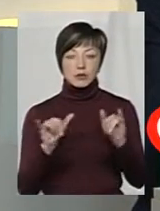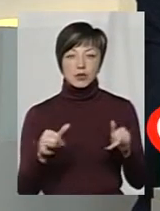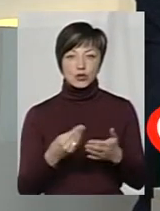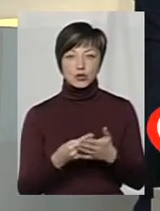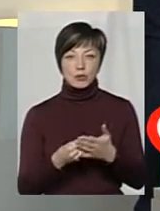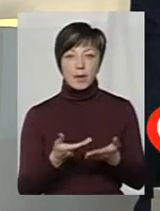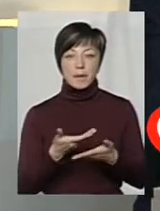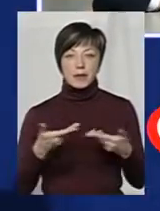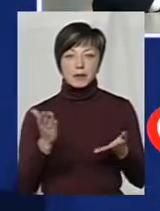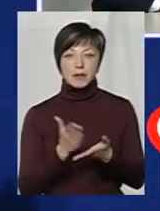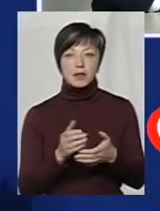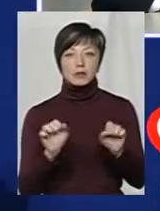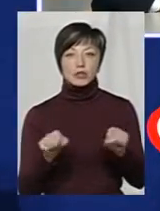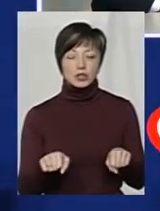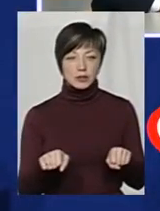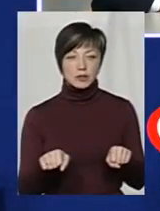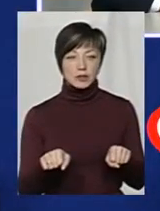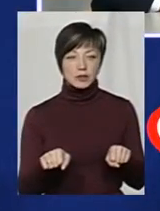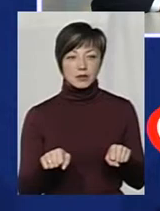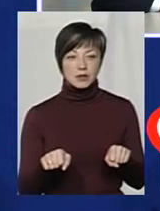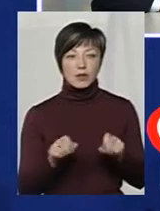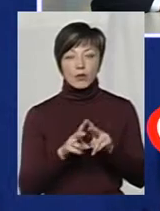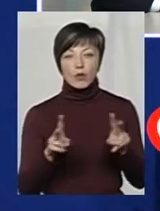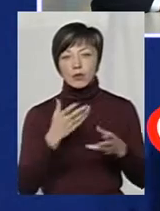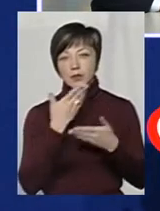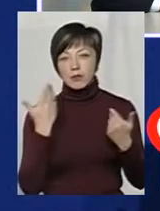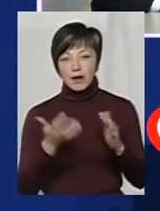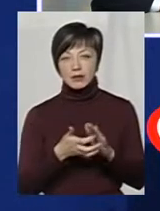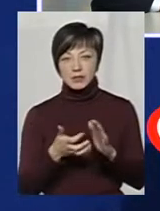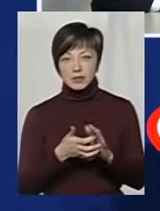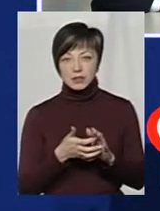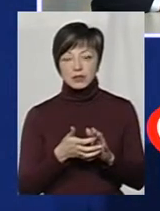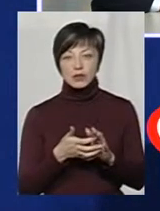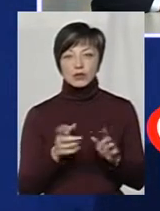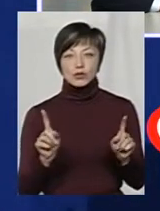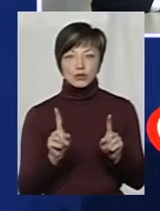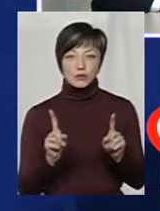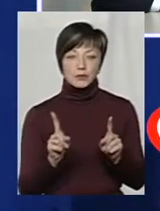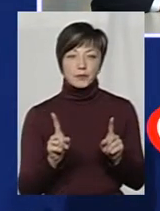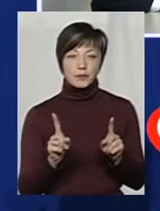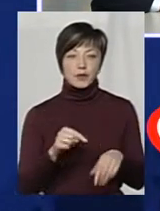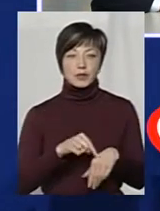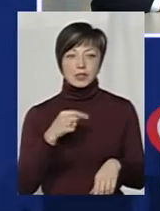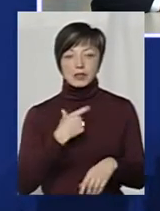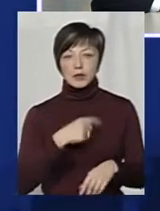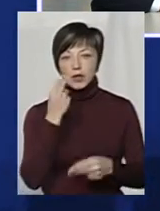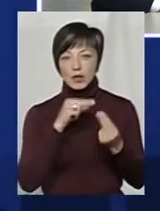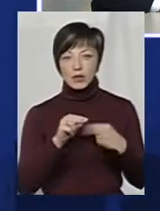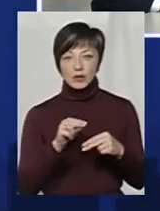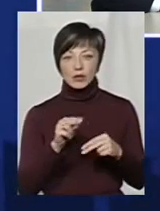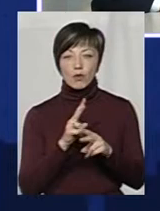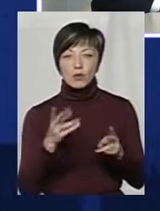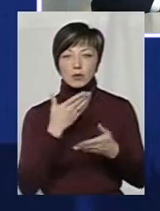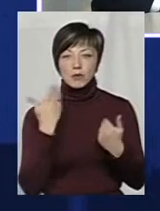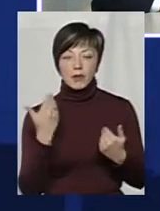сумах, ми мали можливість стимулювати і тих, у кого немає дефіциту, для того, щоб почували себе краще ті, в кого немає